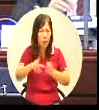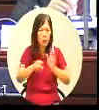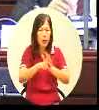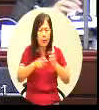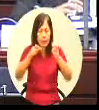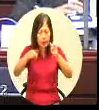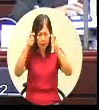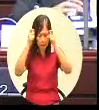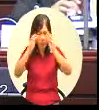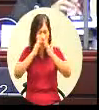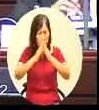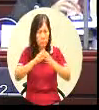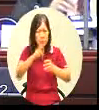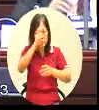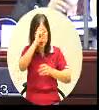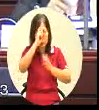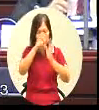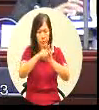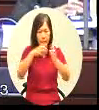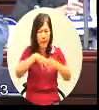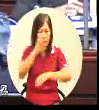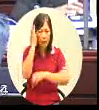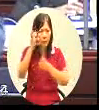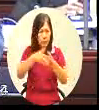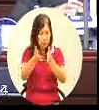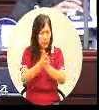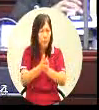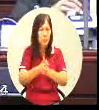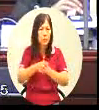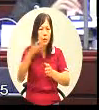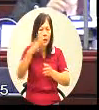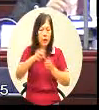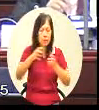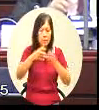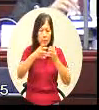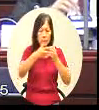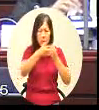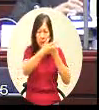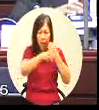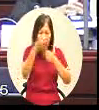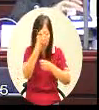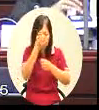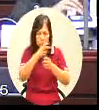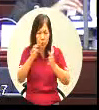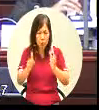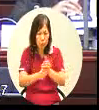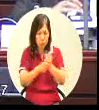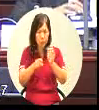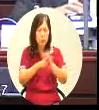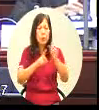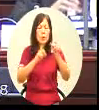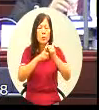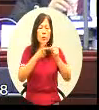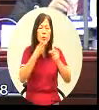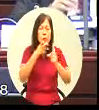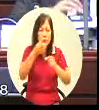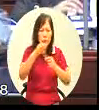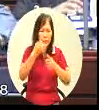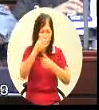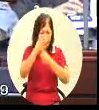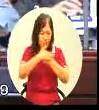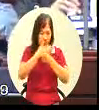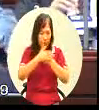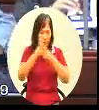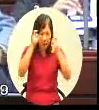希望我们的内政部啊，是海巡署中央的预算能够帮助高雄市政